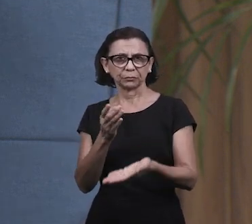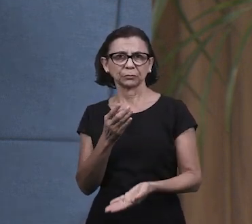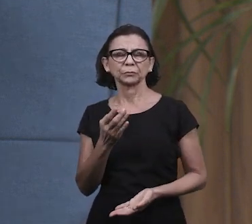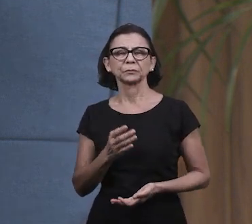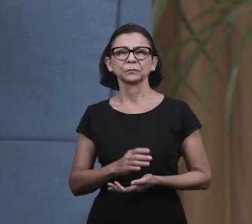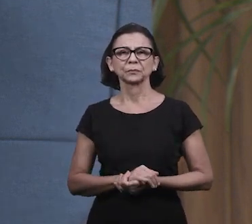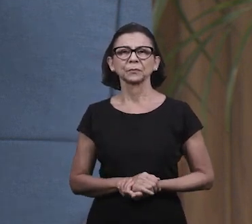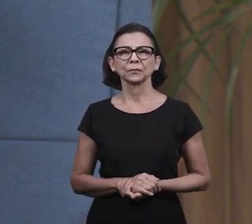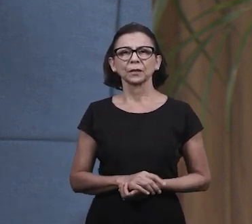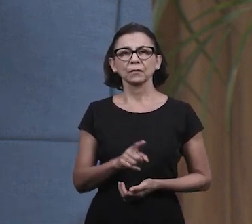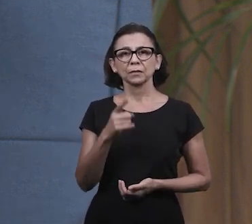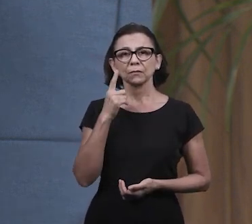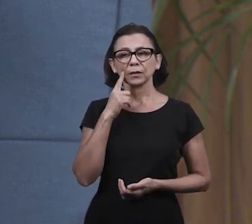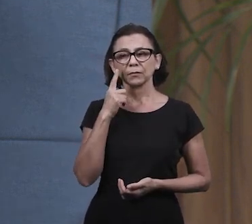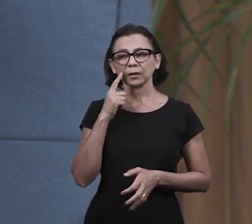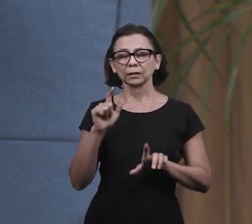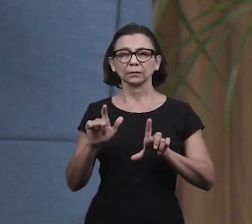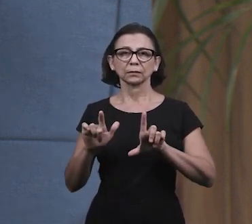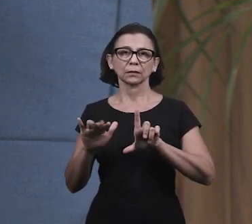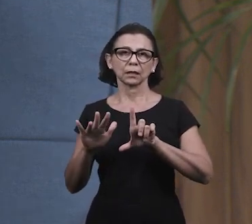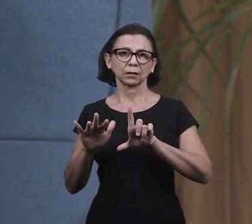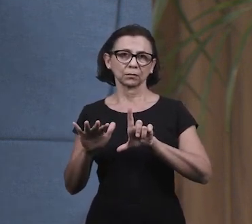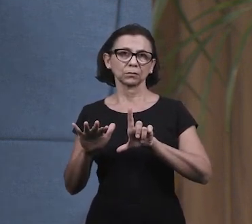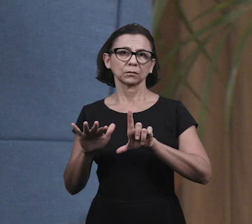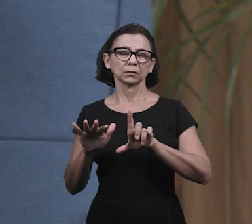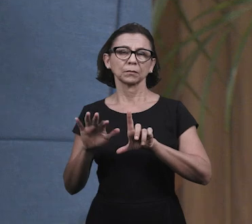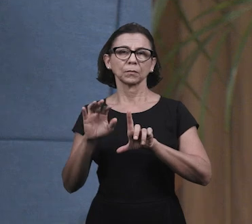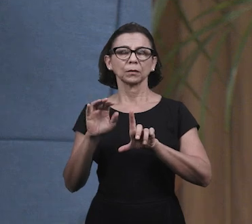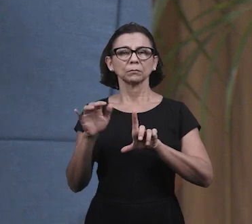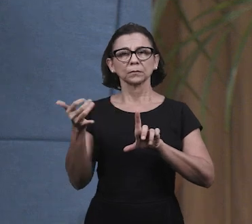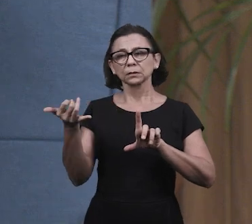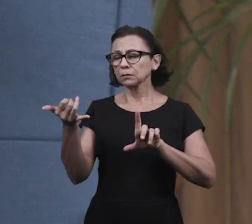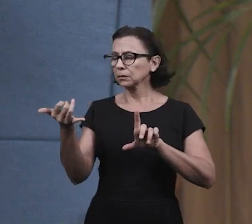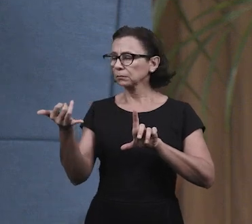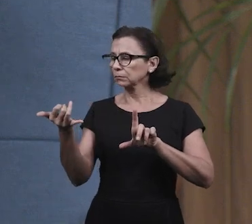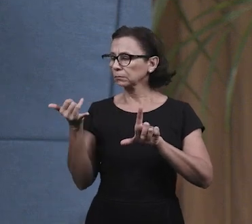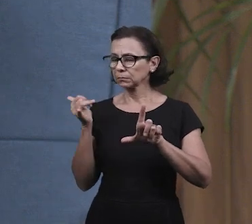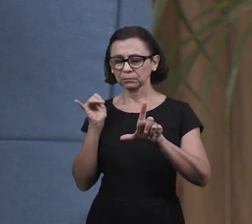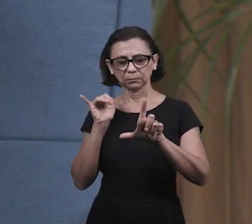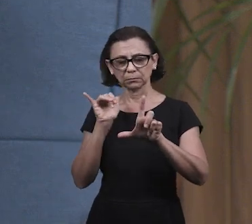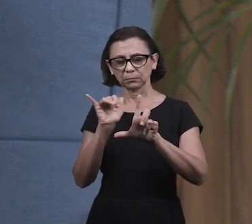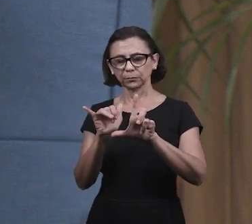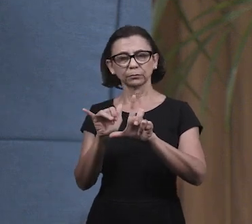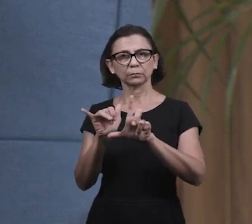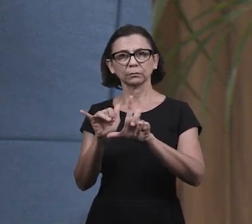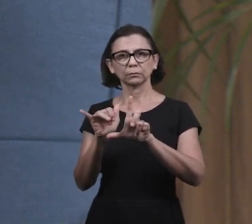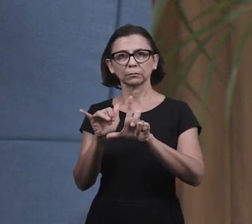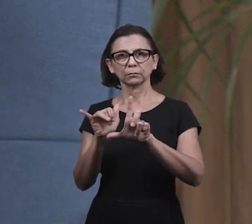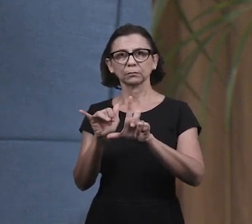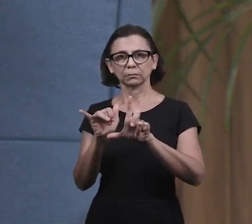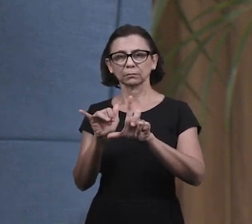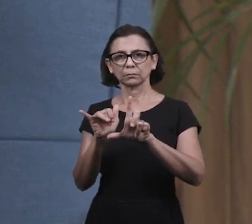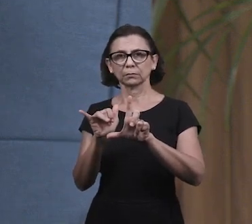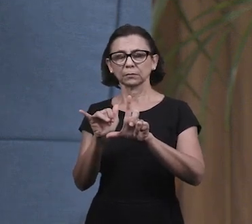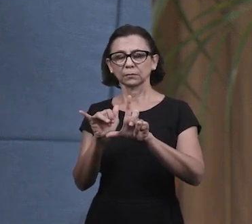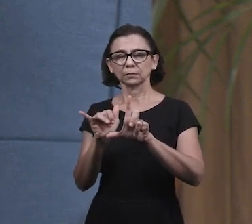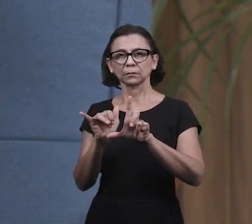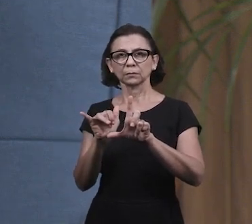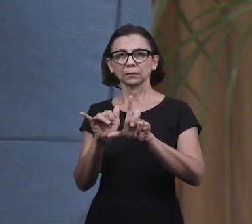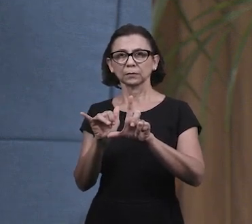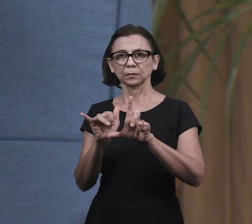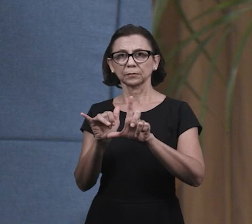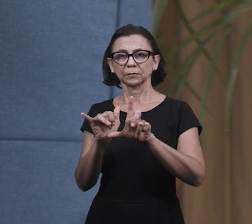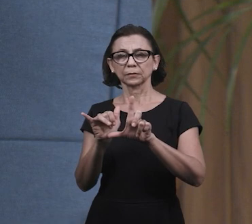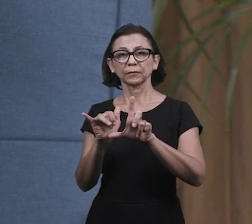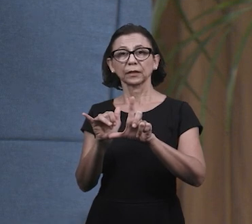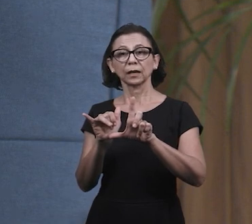est interactive, vous pouvez interagir avec nous. Et vous voyez à l'écran un QR code, que vous pouvez pointer l'appareil photo de